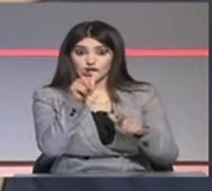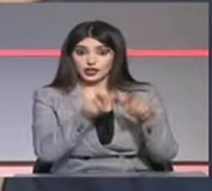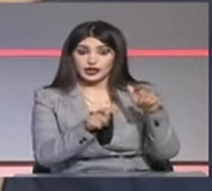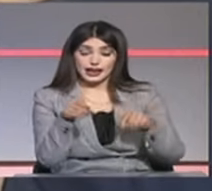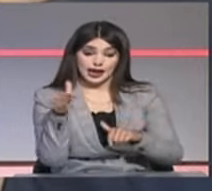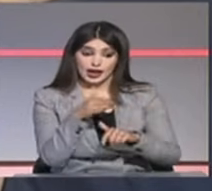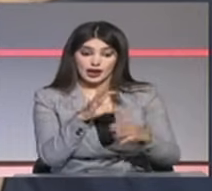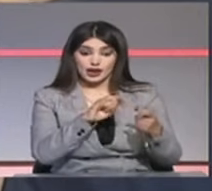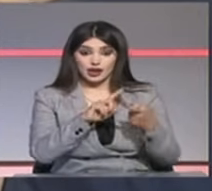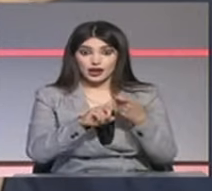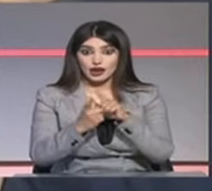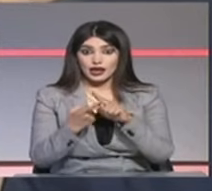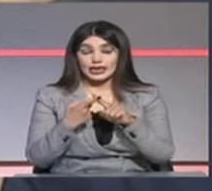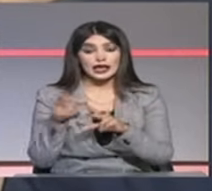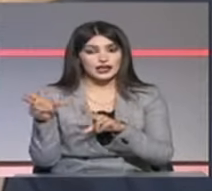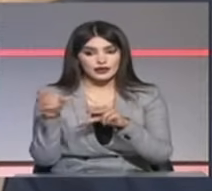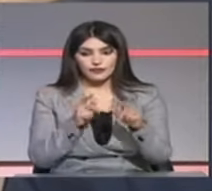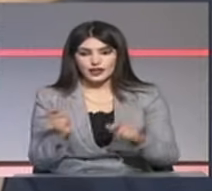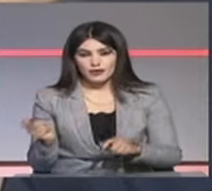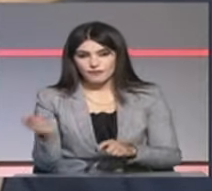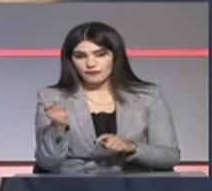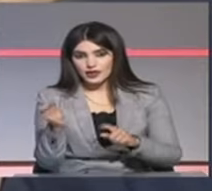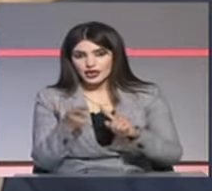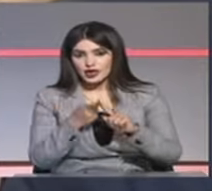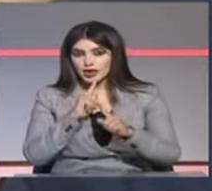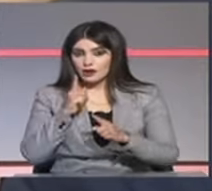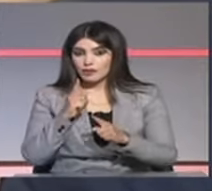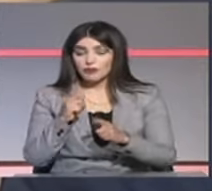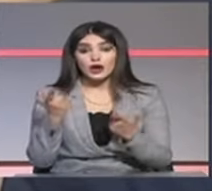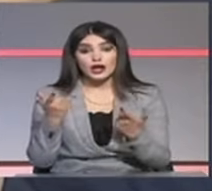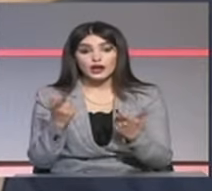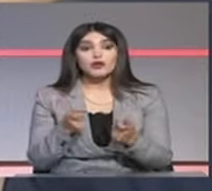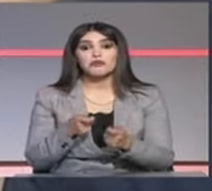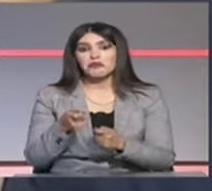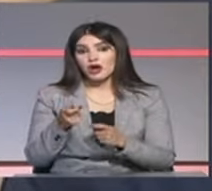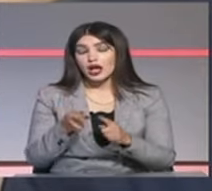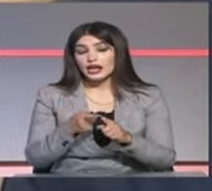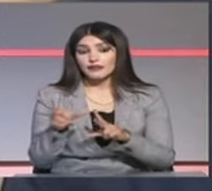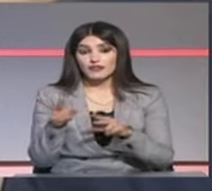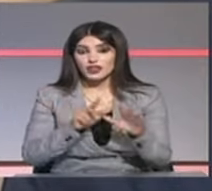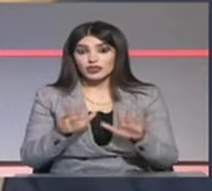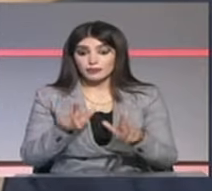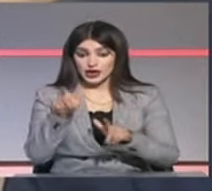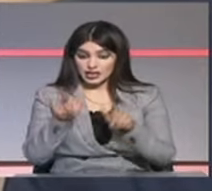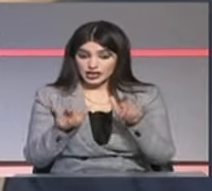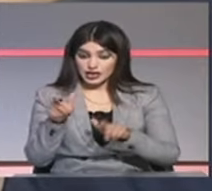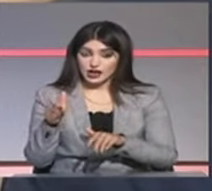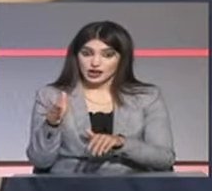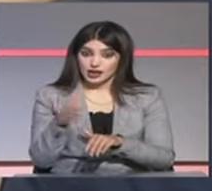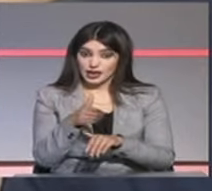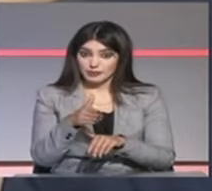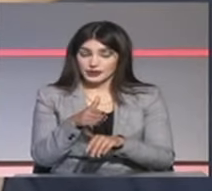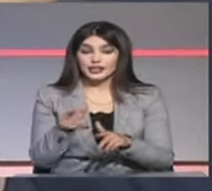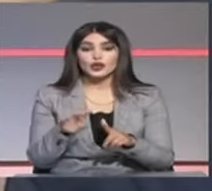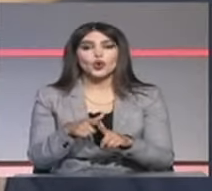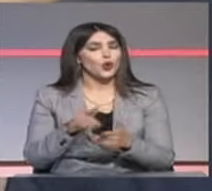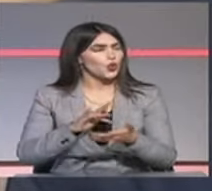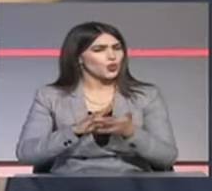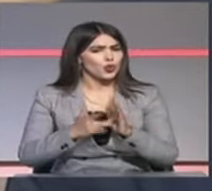بالنسبه اللي رياضه المبارزه ثمانيه وثمانيه العشره ايضا اربعه